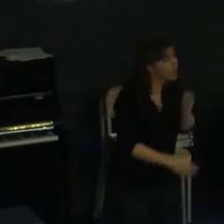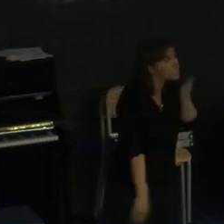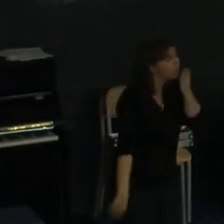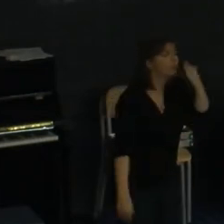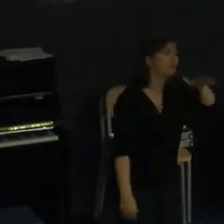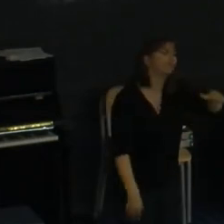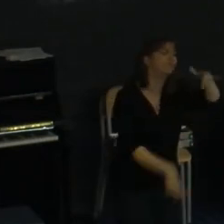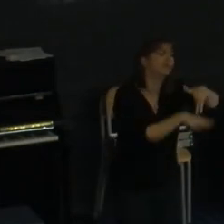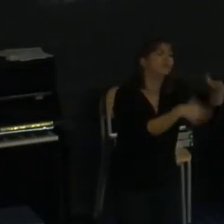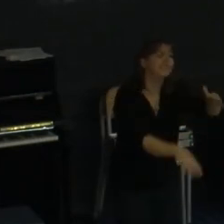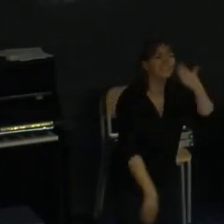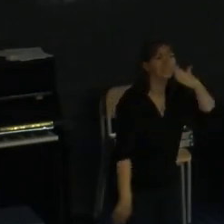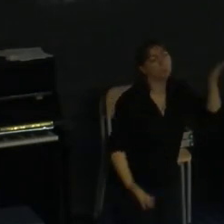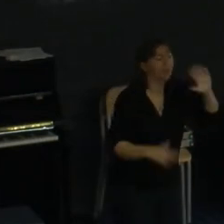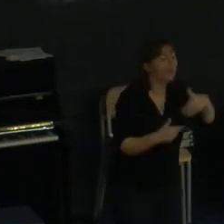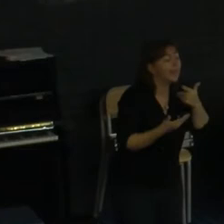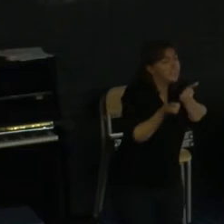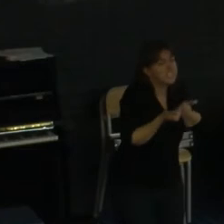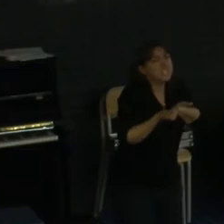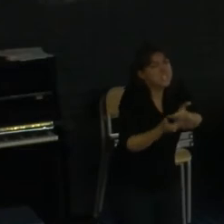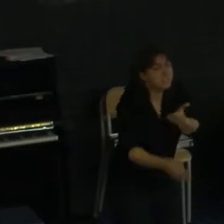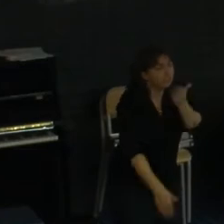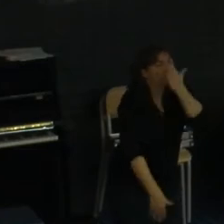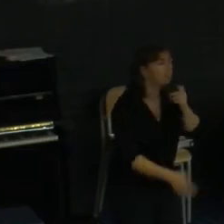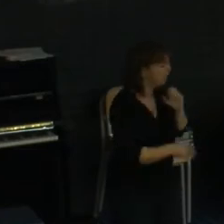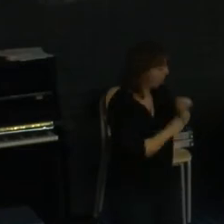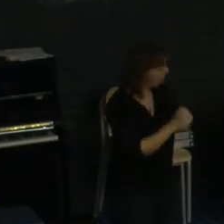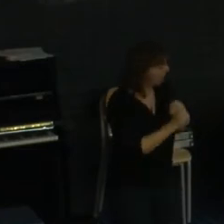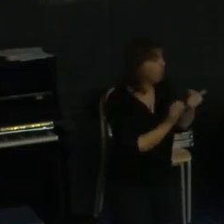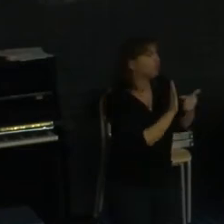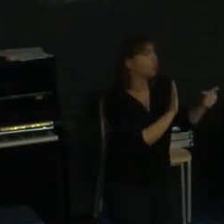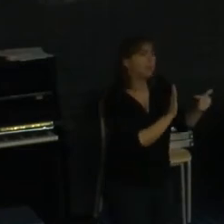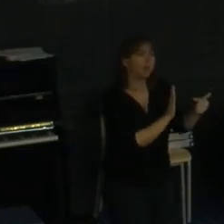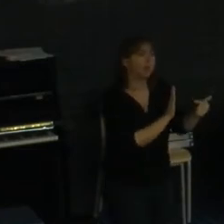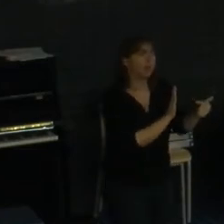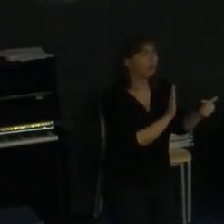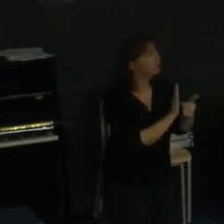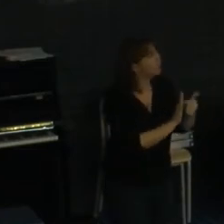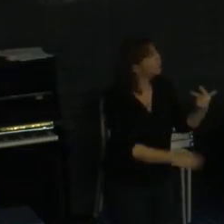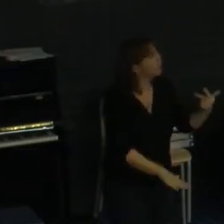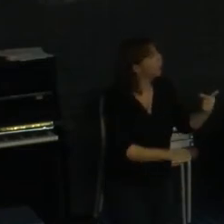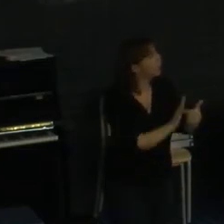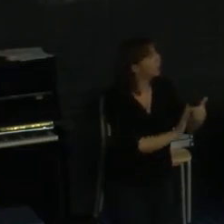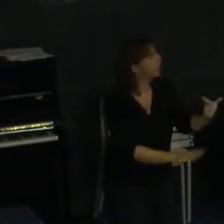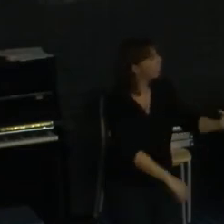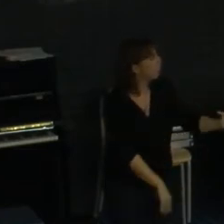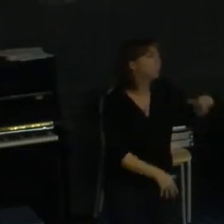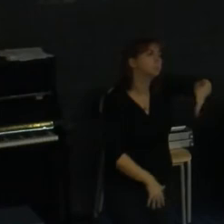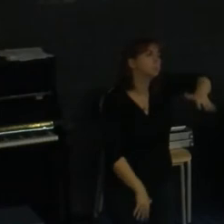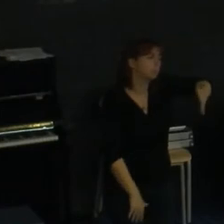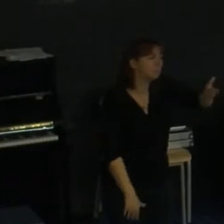soirs, il faut bien pouvoir livrer, etc. C'était quand même dans début des années 2000, hein, pas 2012, non, 2003, 2002, un truc comme ça.